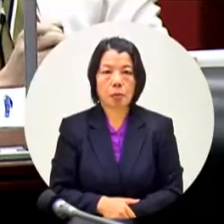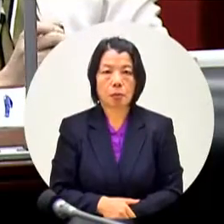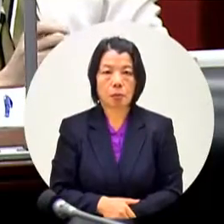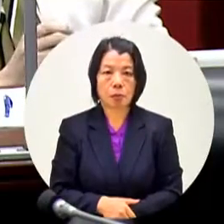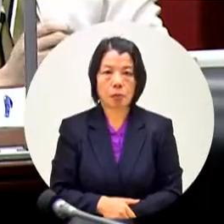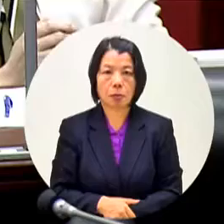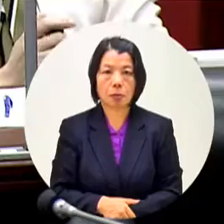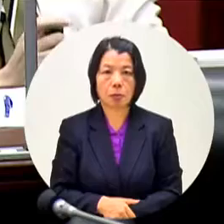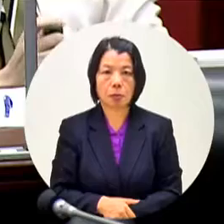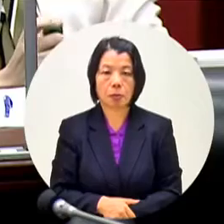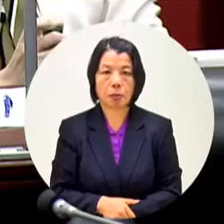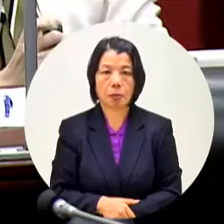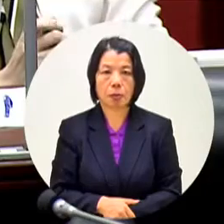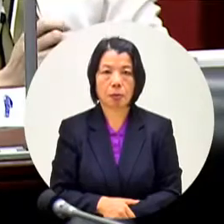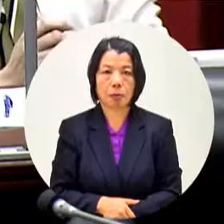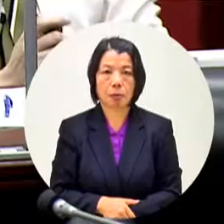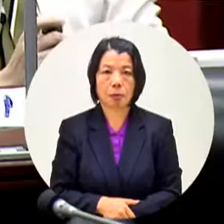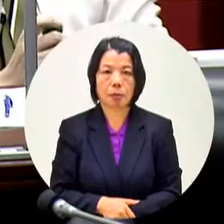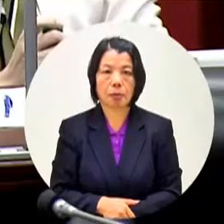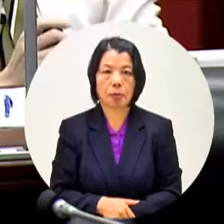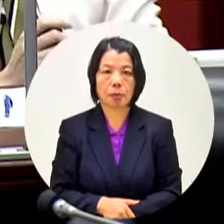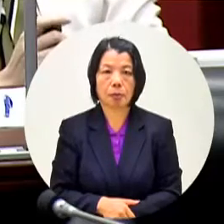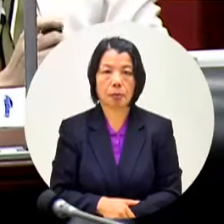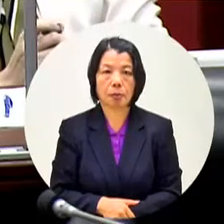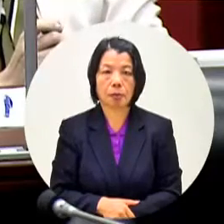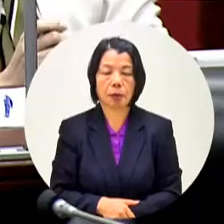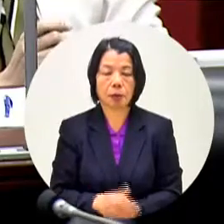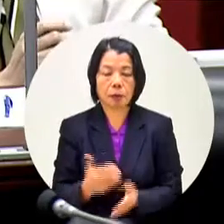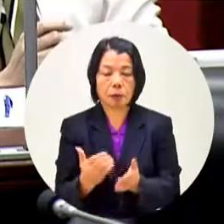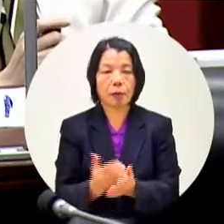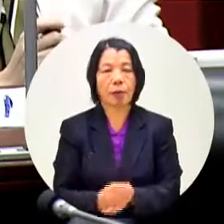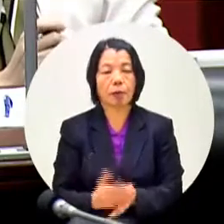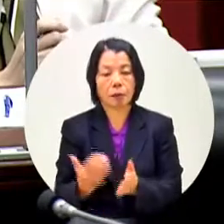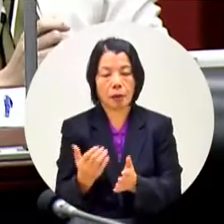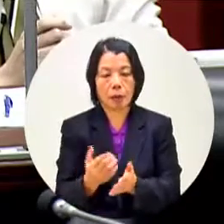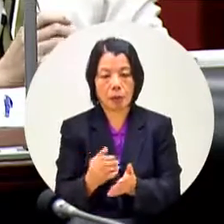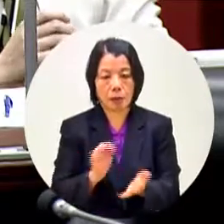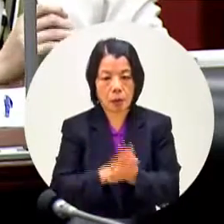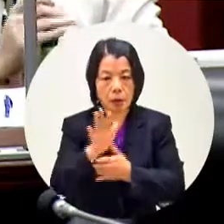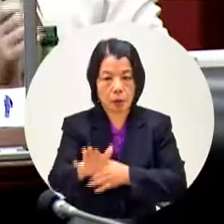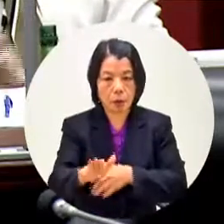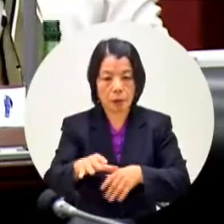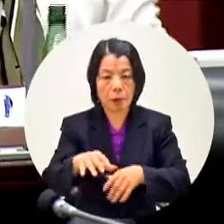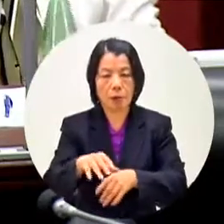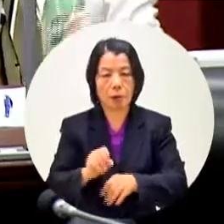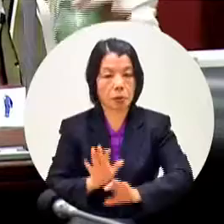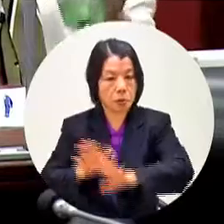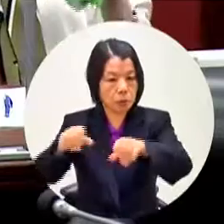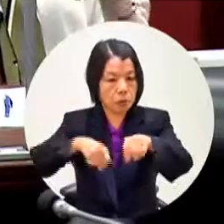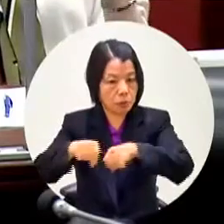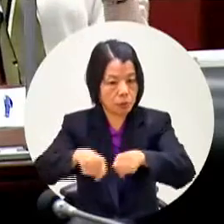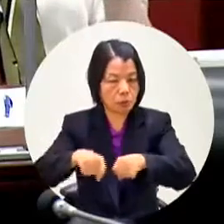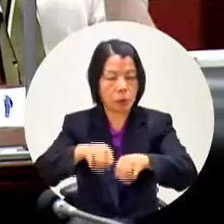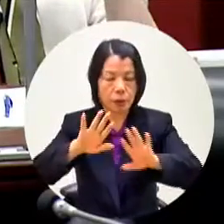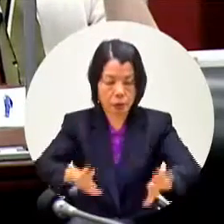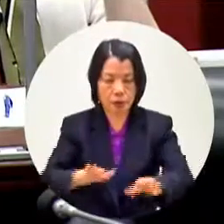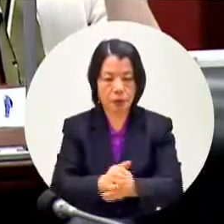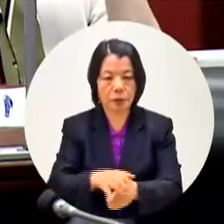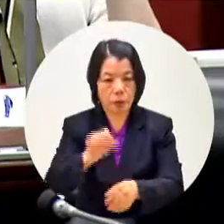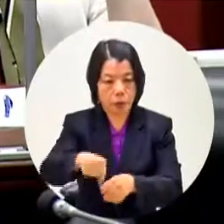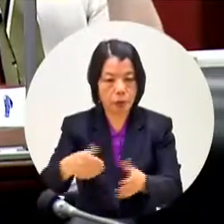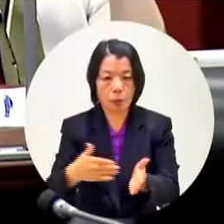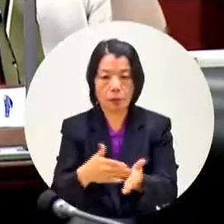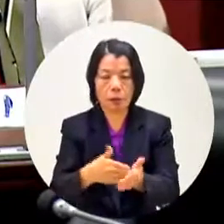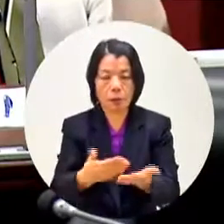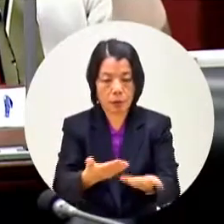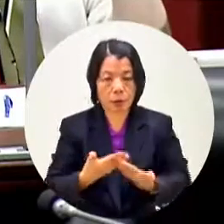零点四公顷。好，然后在这0.4公顷的公园里面，其实你看到，大家可以看到，其实它真的蛮硬邦邦的。很多永安